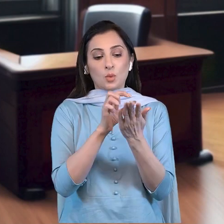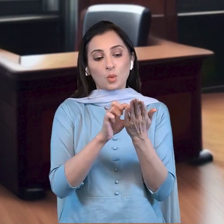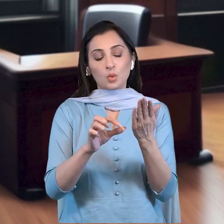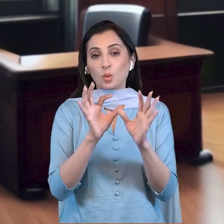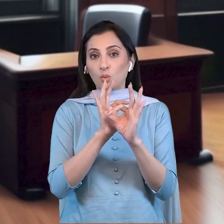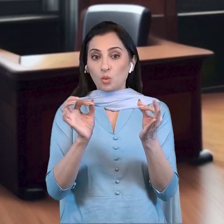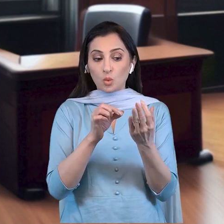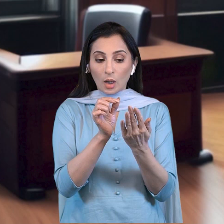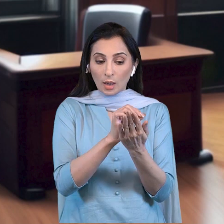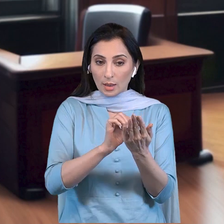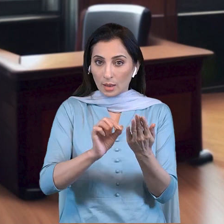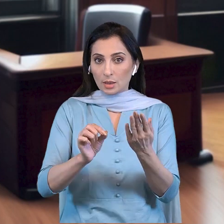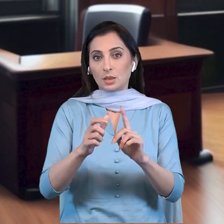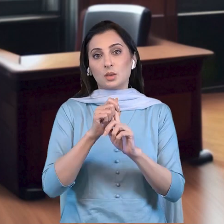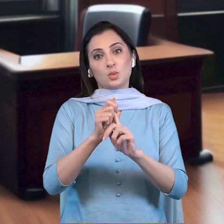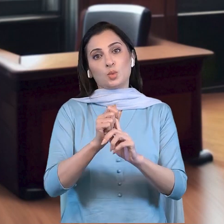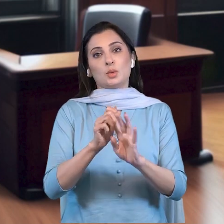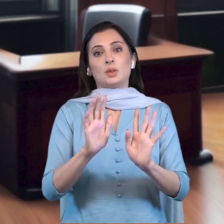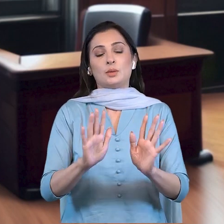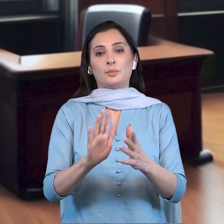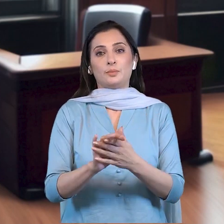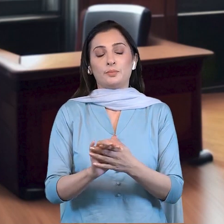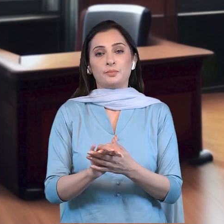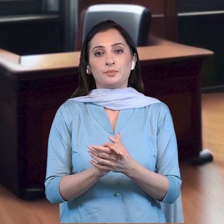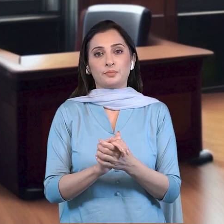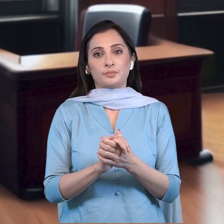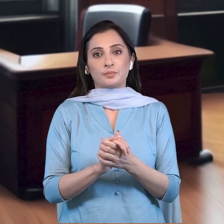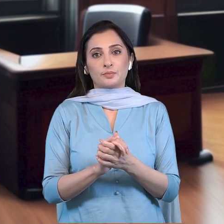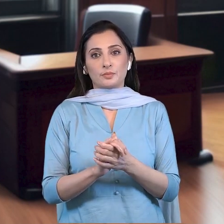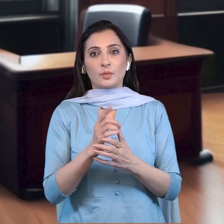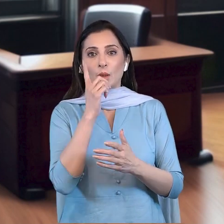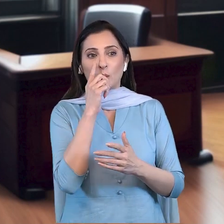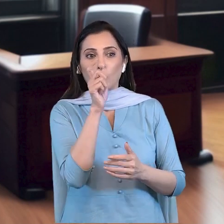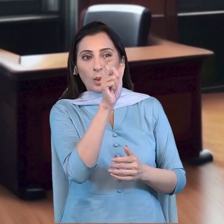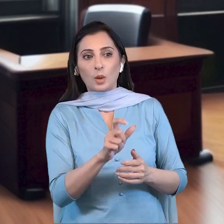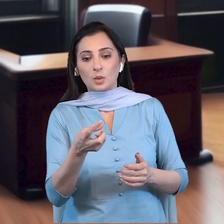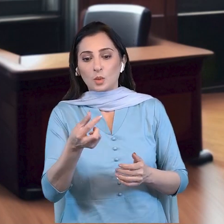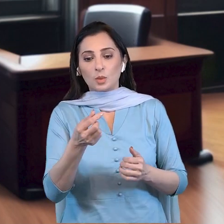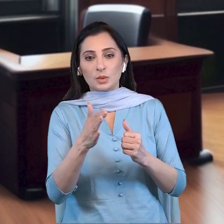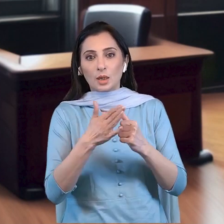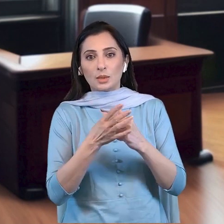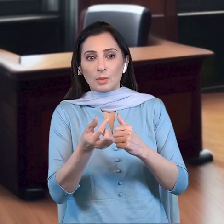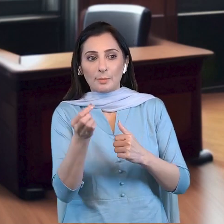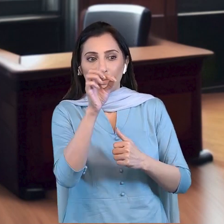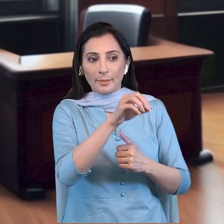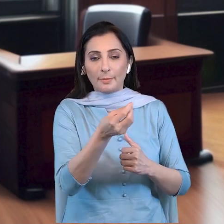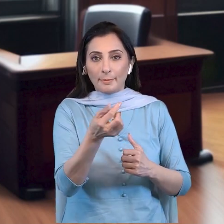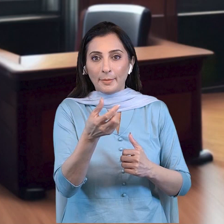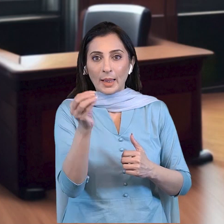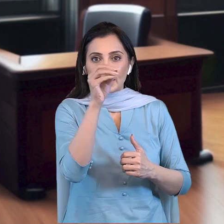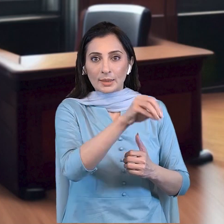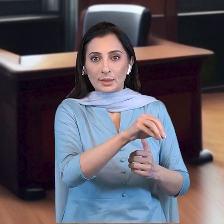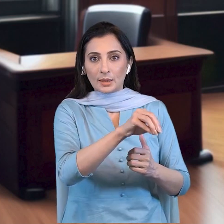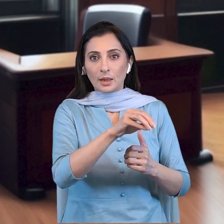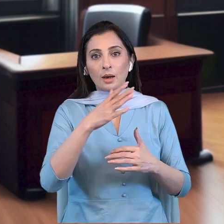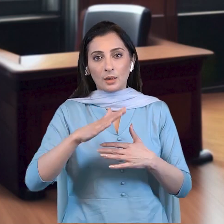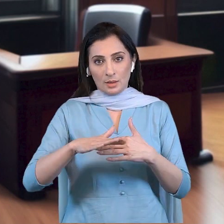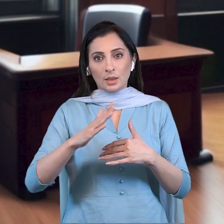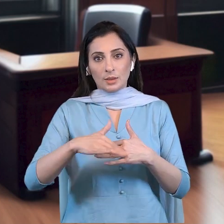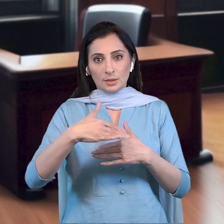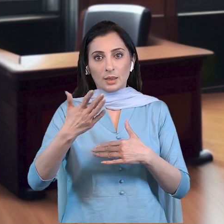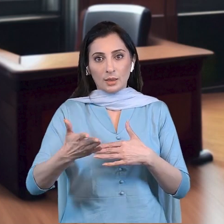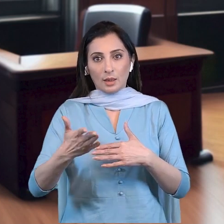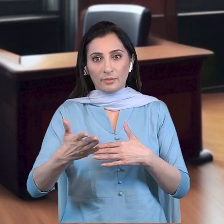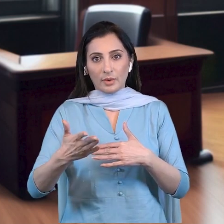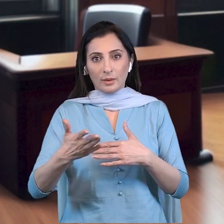نہیں ہے، کیونکہ حق مہر کا کلوز الگ ہوتا ہے اور جو حق مہر سے جو آگے چیز دی جاتی ہے اس کا کلاز